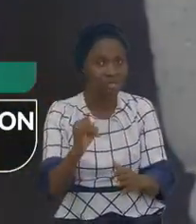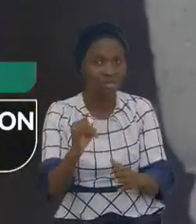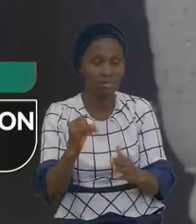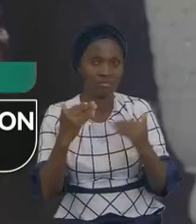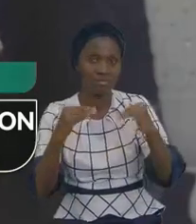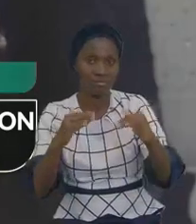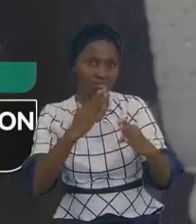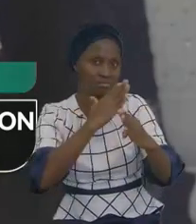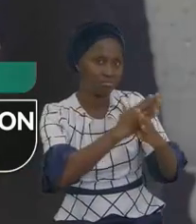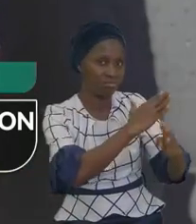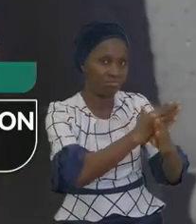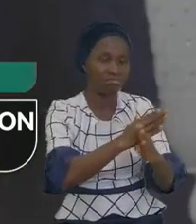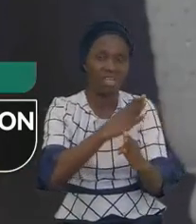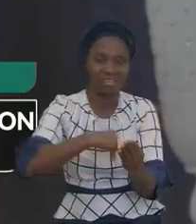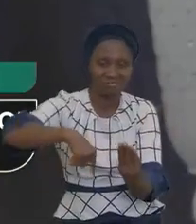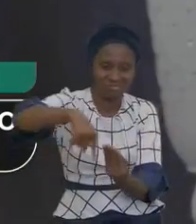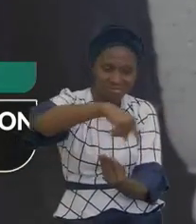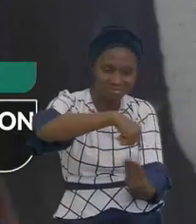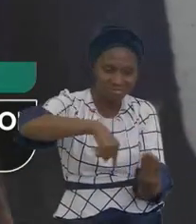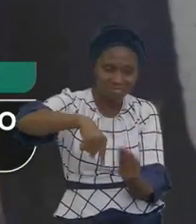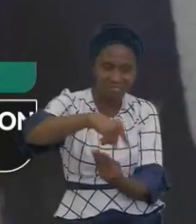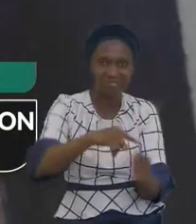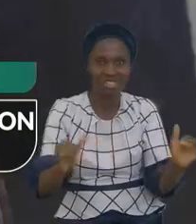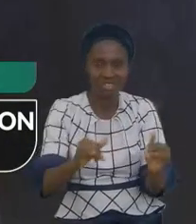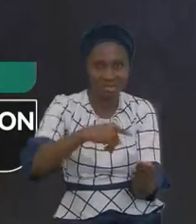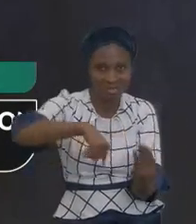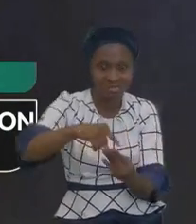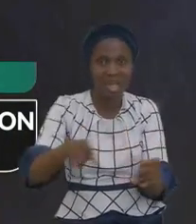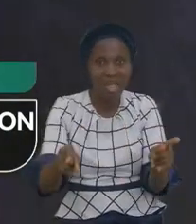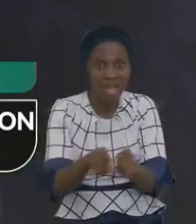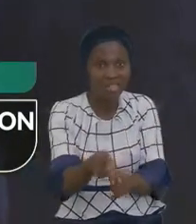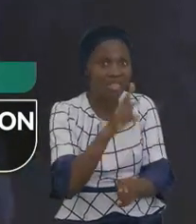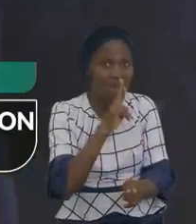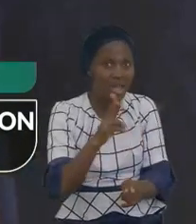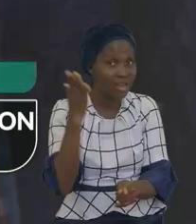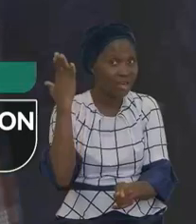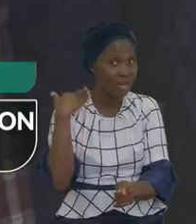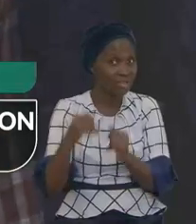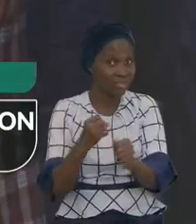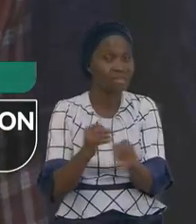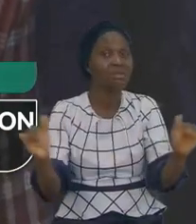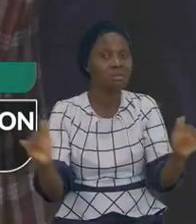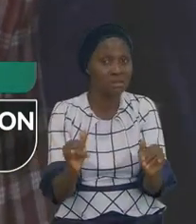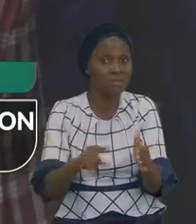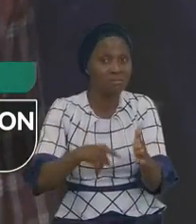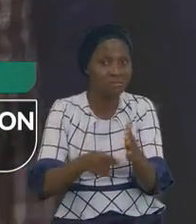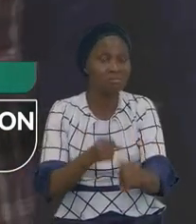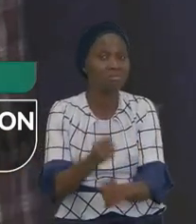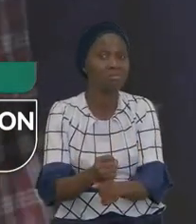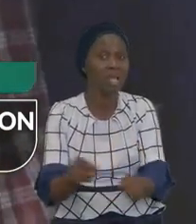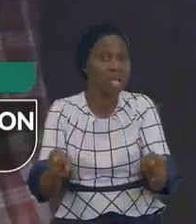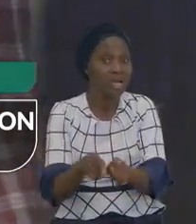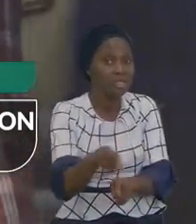qu'ils étaient l'année dernière, ils le sont encore cette année. Comme ils sont cette année, ils peuvent être pareils